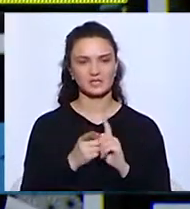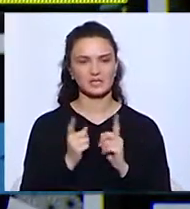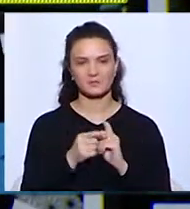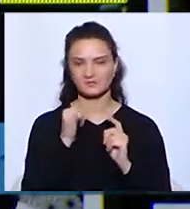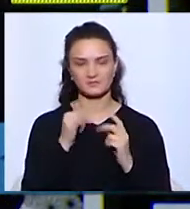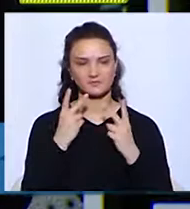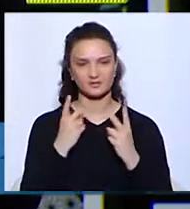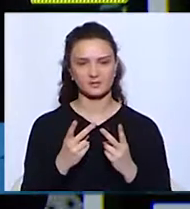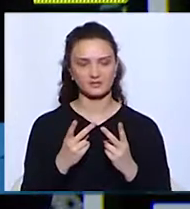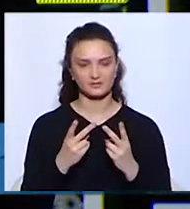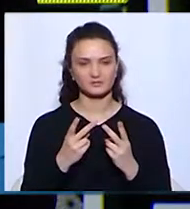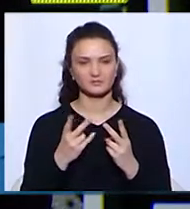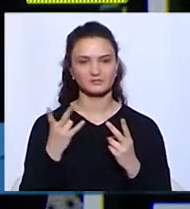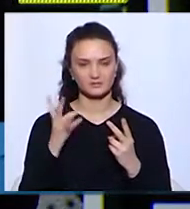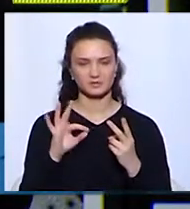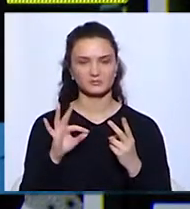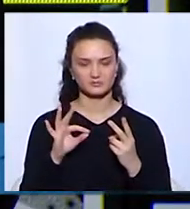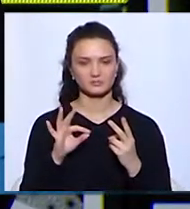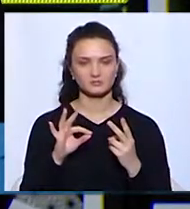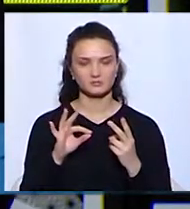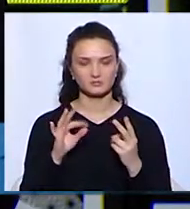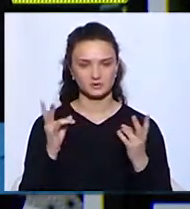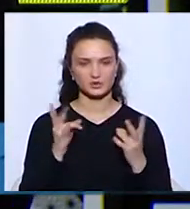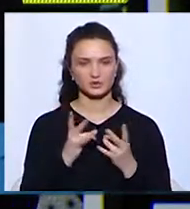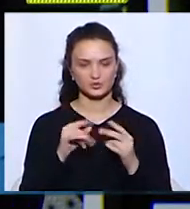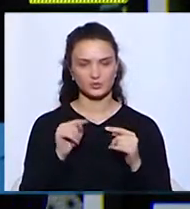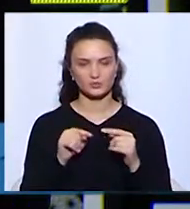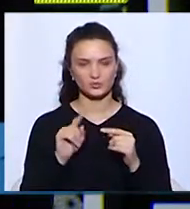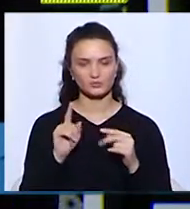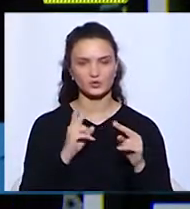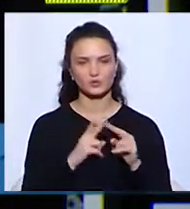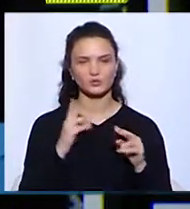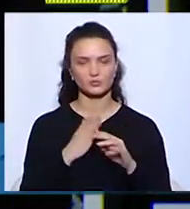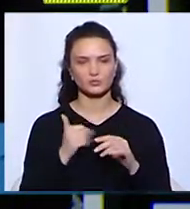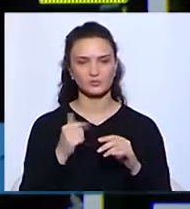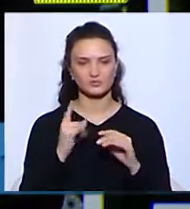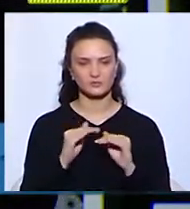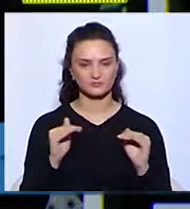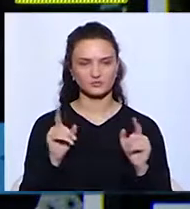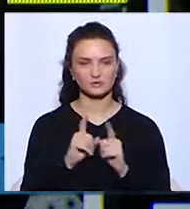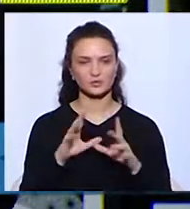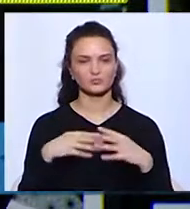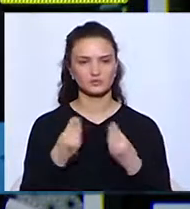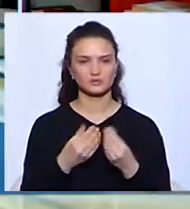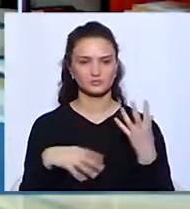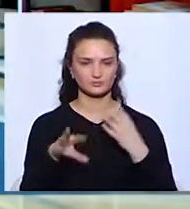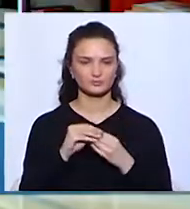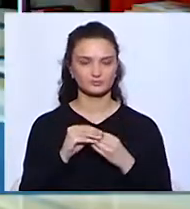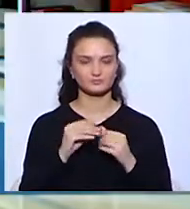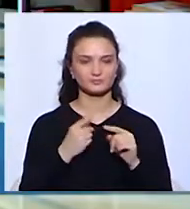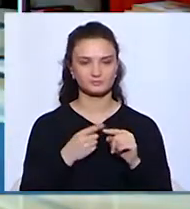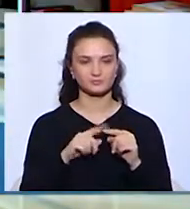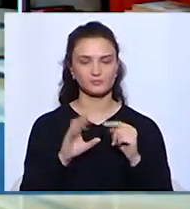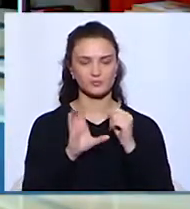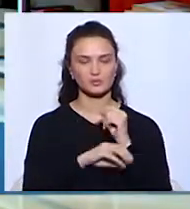ვერ ვნახავთ, მაგრამ ჩარევა რა თქმა უნდა საჭიროა, იმიტომ რომ შეწუხებულია როგორც ბავშვი, ისე მთელი ოჯახი. და